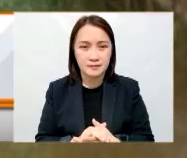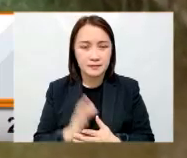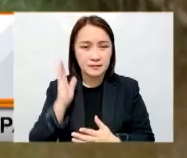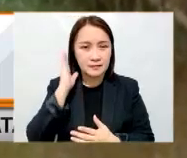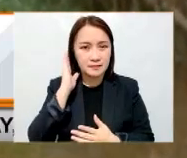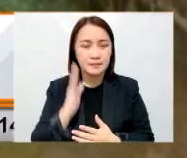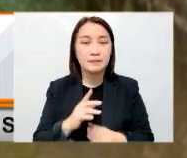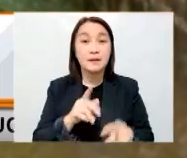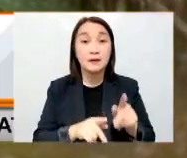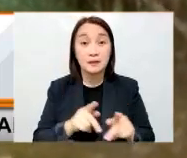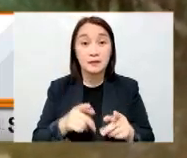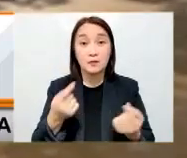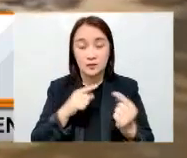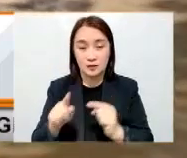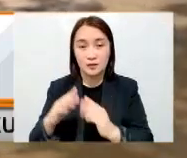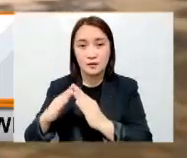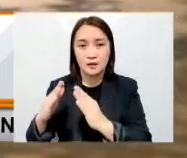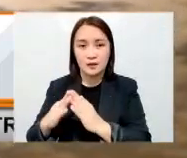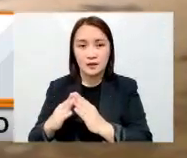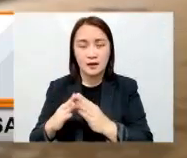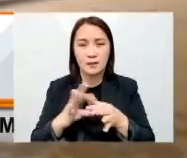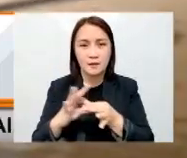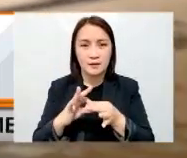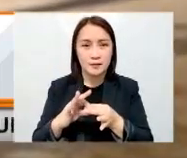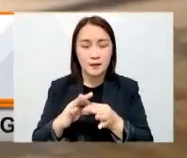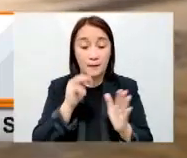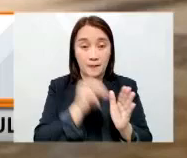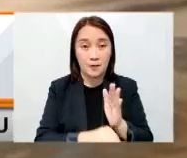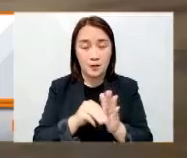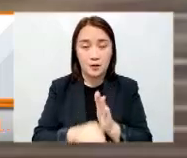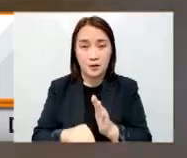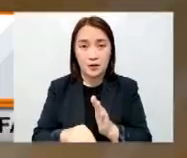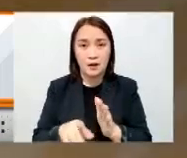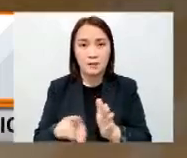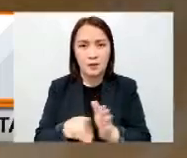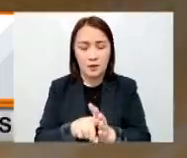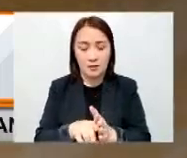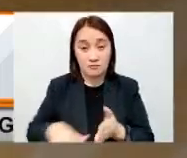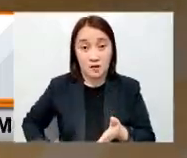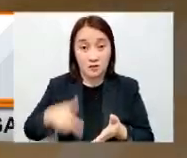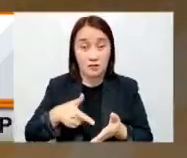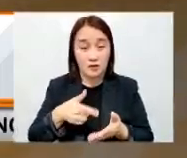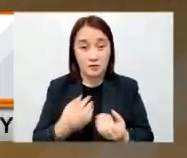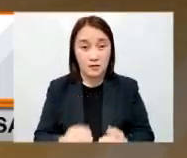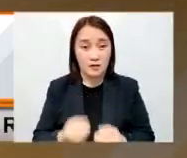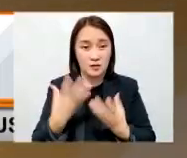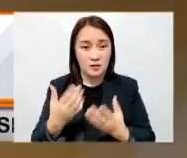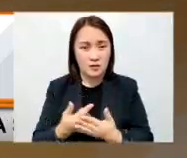kanyang bahay. Kaugnay yan ang kasong murder at illegal possession of firearms and explosives. Pero nauwi ito sa